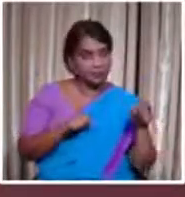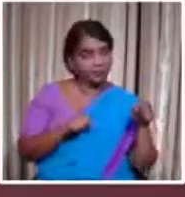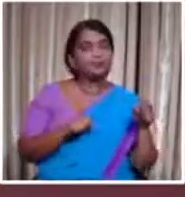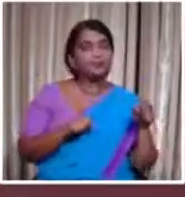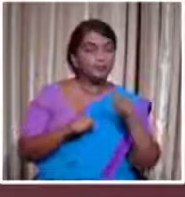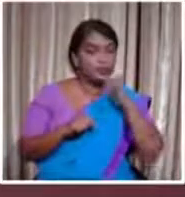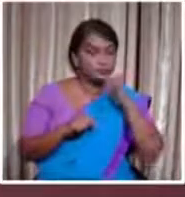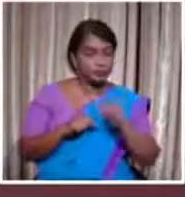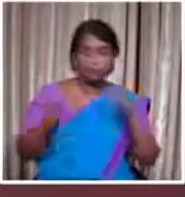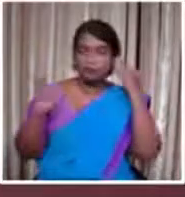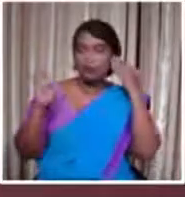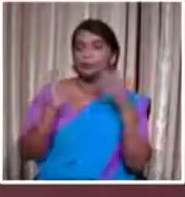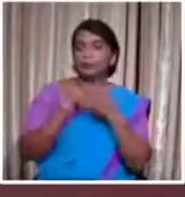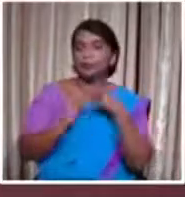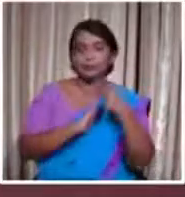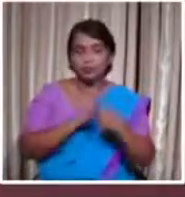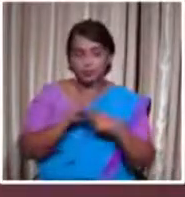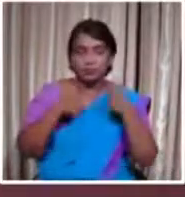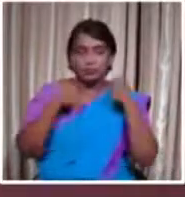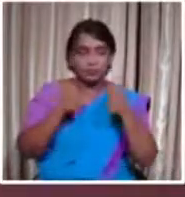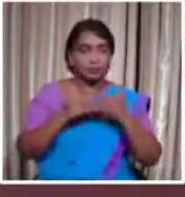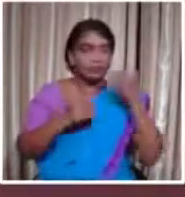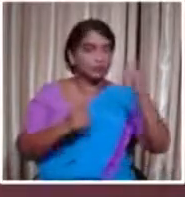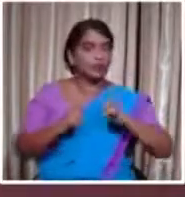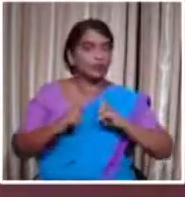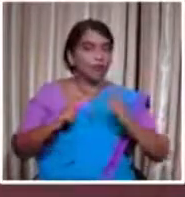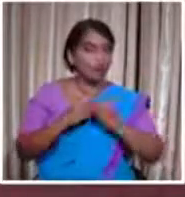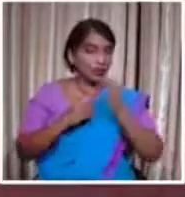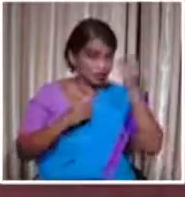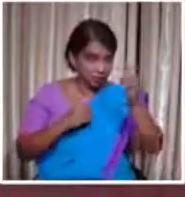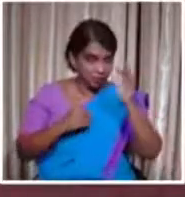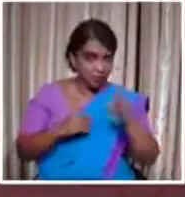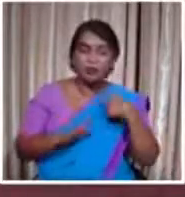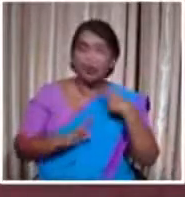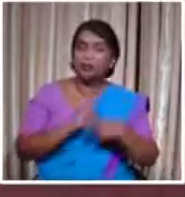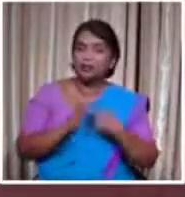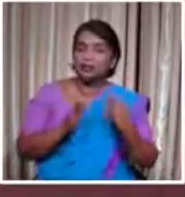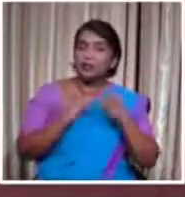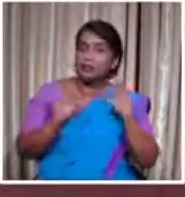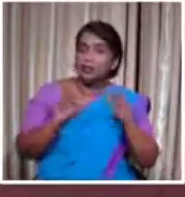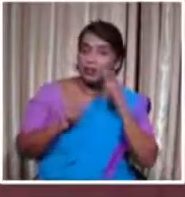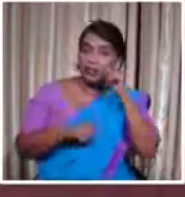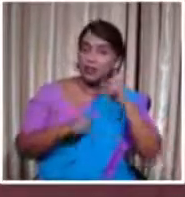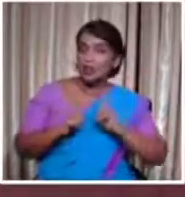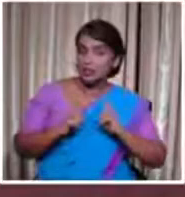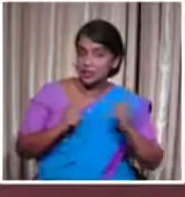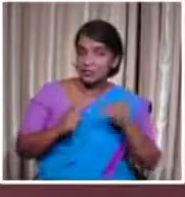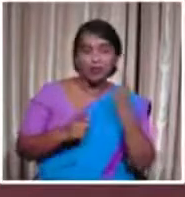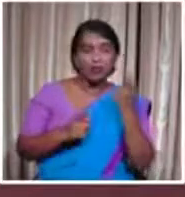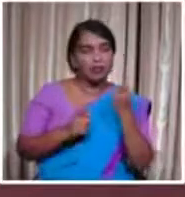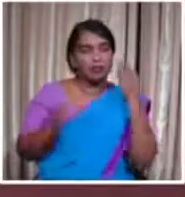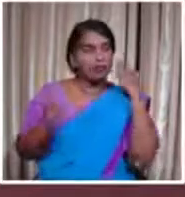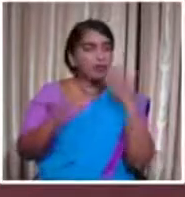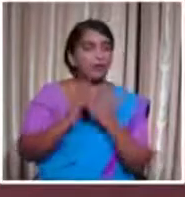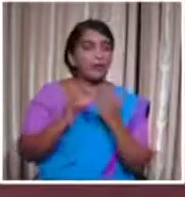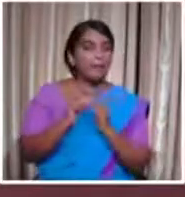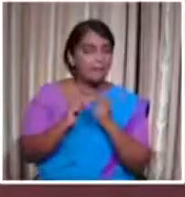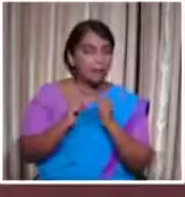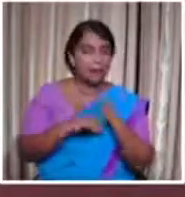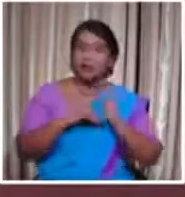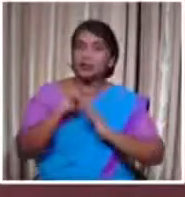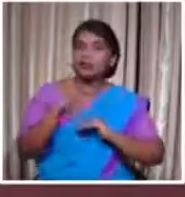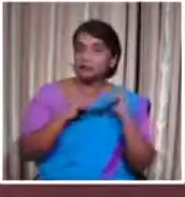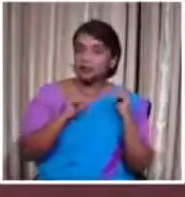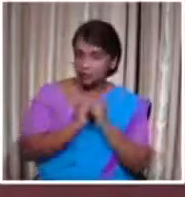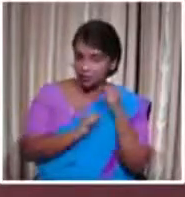සැබෑ අරමුණ රටට යහපත් අනාගතයක් උදා කර දීම නම් රටේ සාමාන්‍ය ජන ජීවිතයට ආර්ථිකයට හානිදායක වන ක්‍රියාකාරකම්